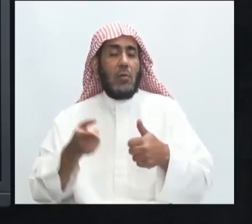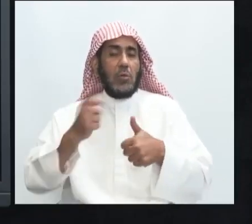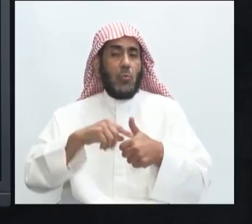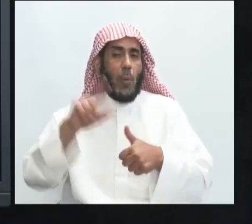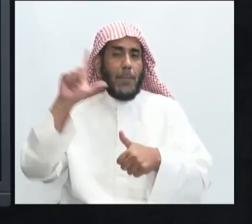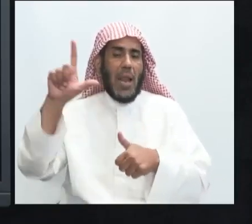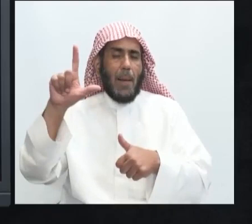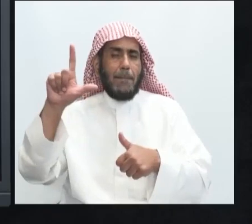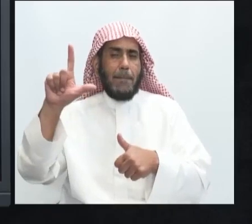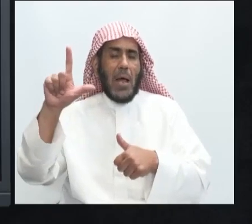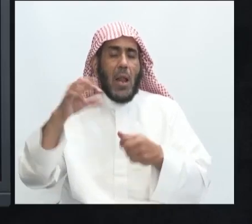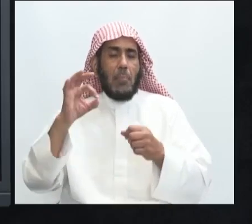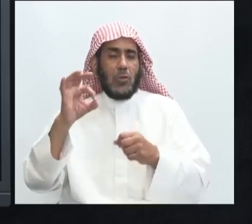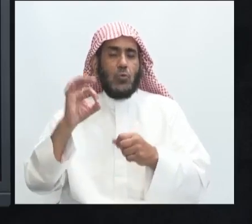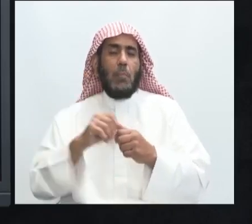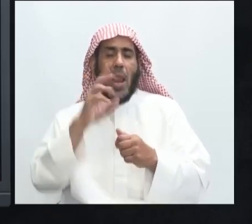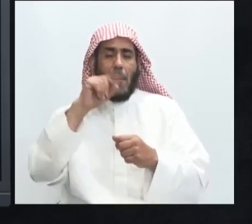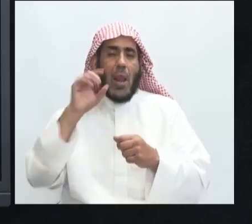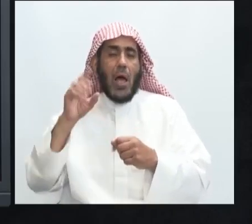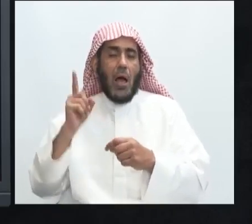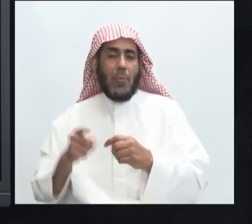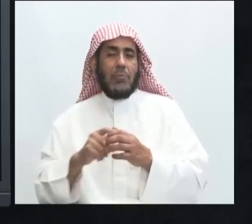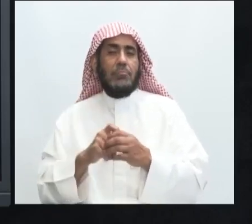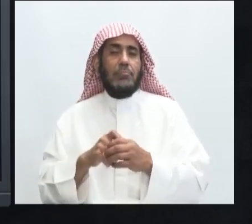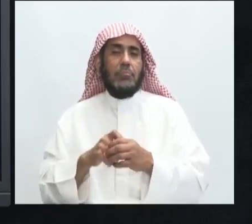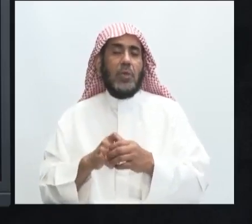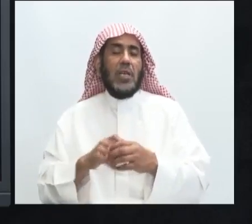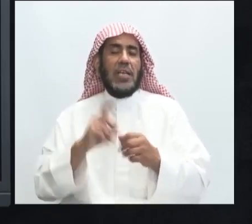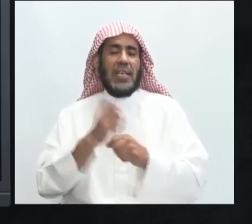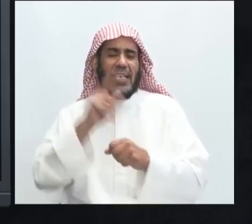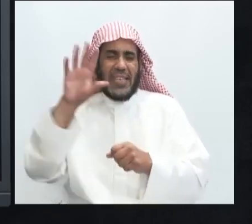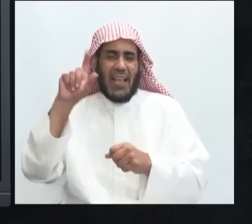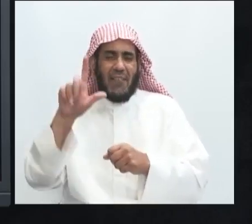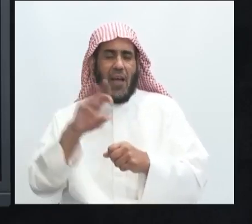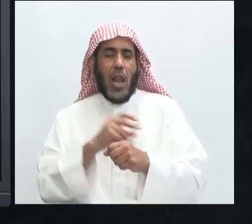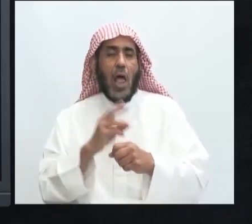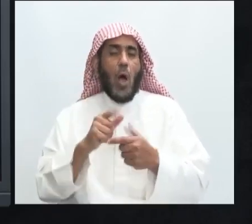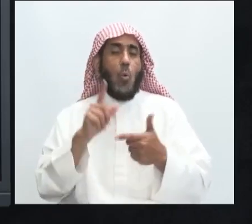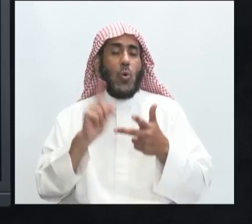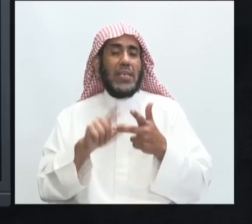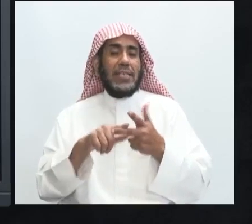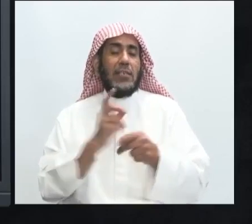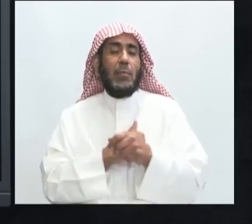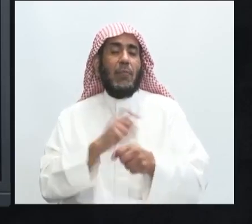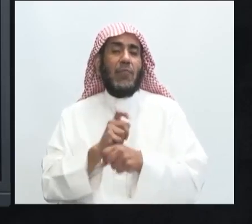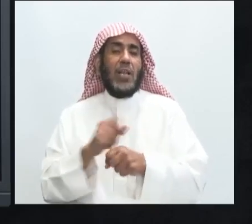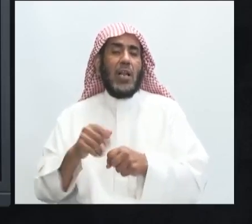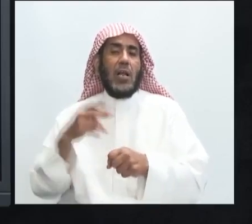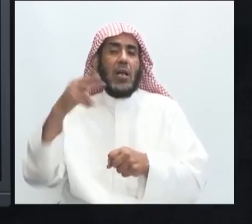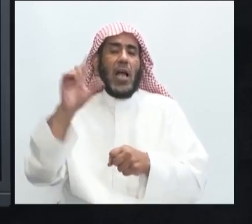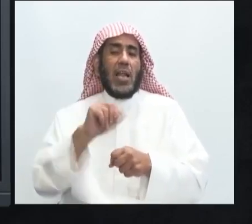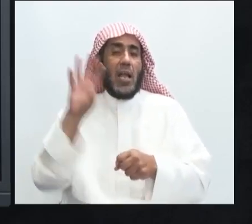بلام المجزوم طبعا بلام الامر وهذا لتفعل تذاكر او اسمه فعل الامر مثل عليك